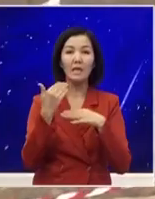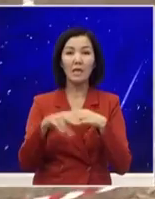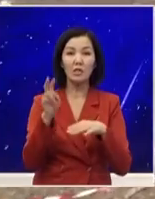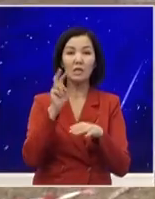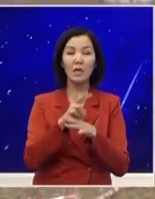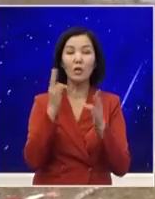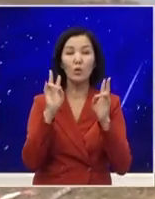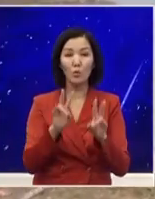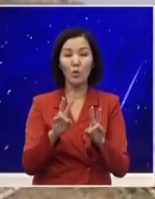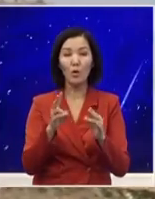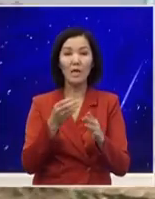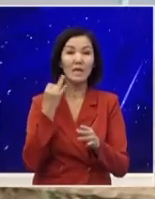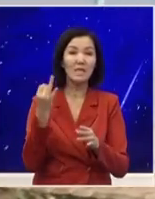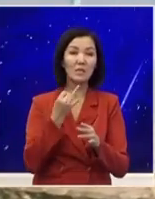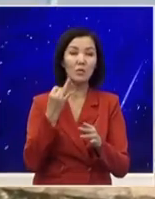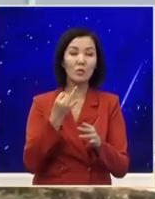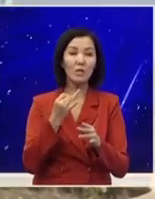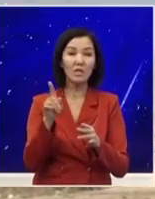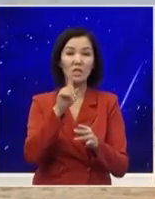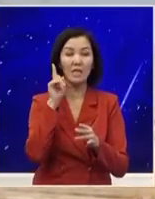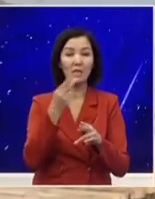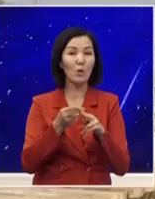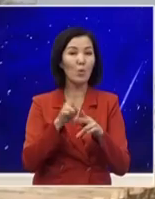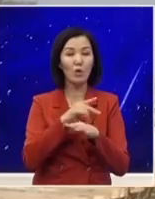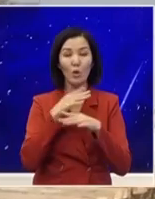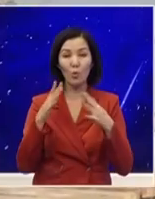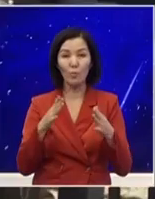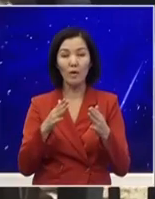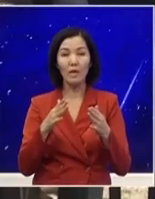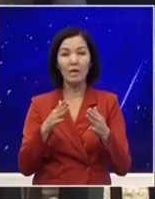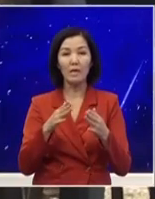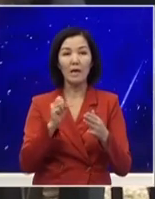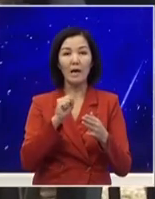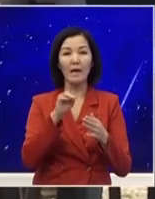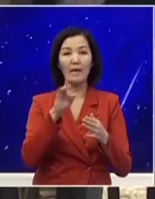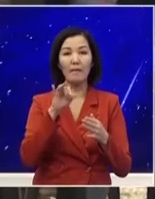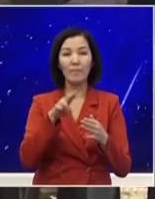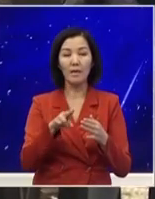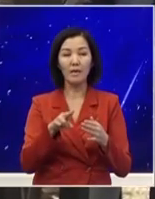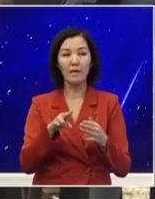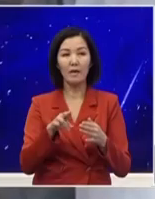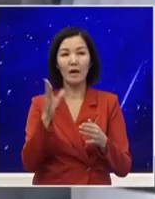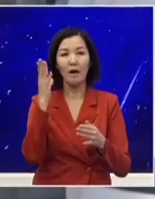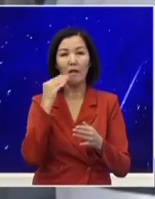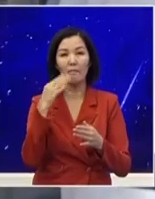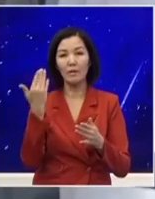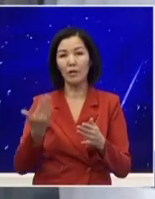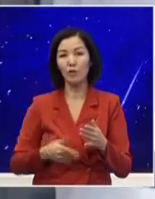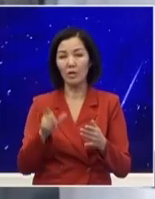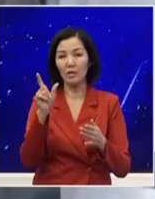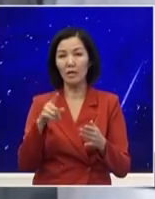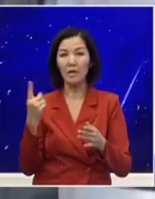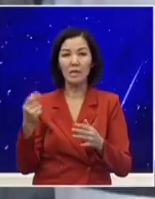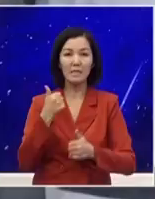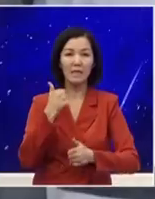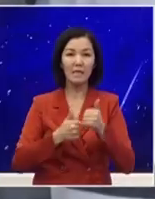Десе де бүгінде бұған қызығушылық танытып жүрген қазақ жастары аз емес. Соның бірі Айбек Атибеков. Алматылық азамат алғашқы